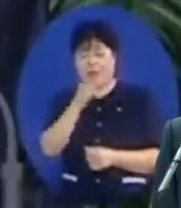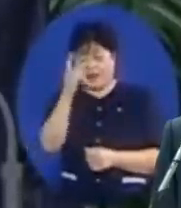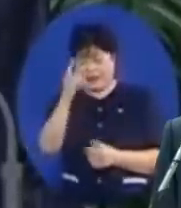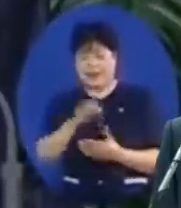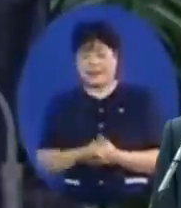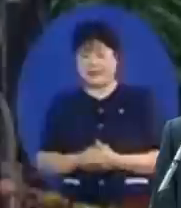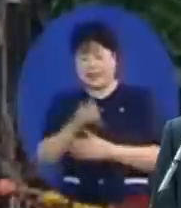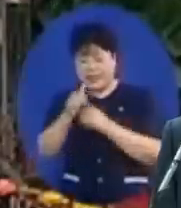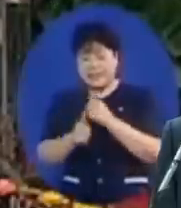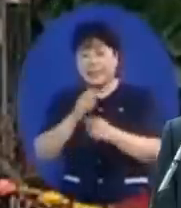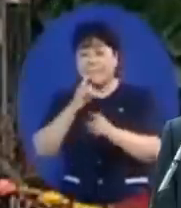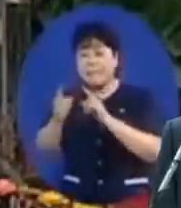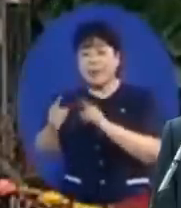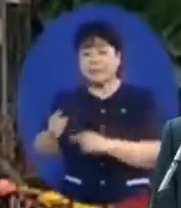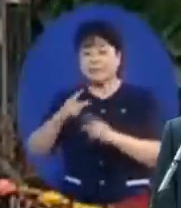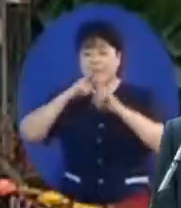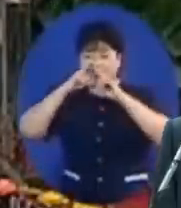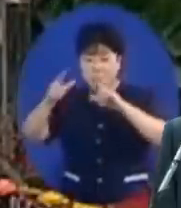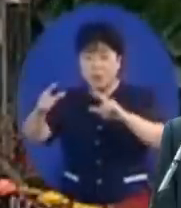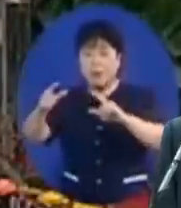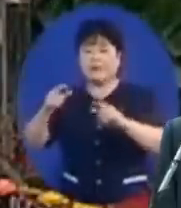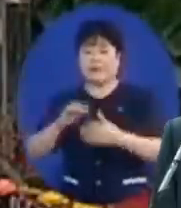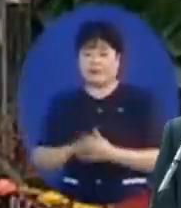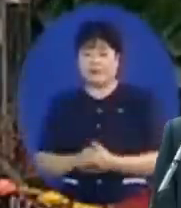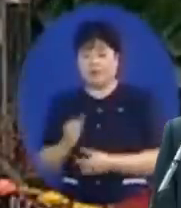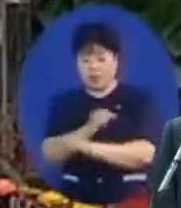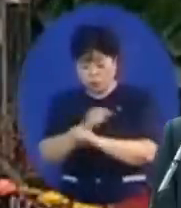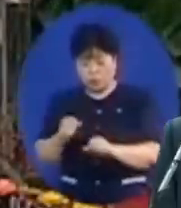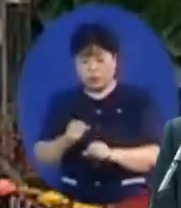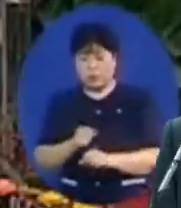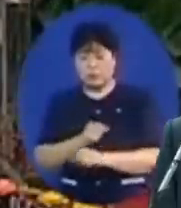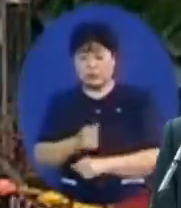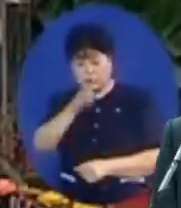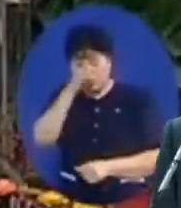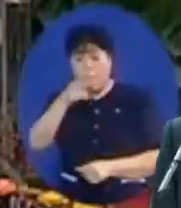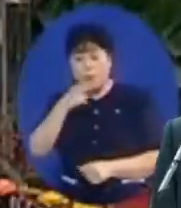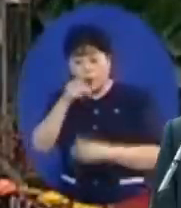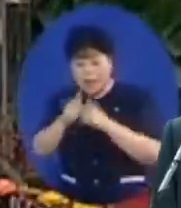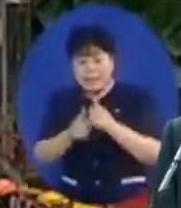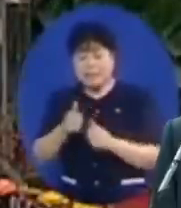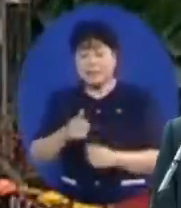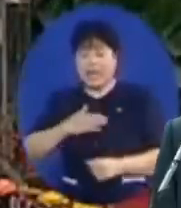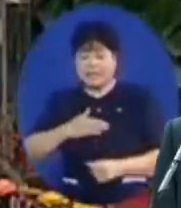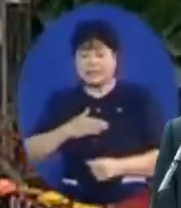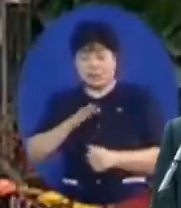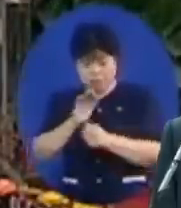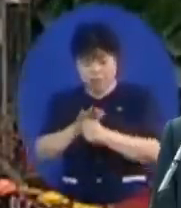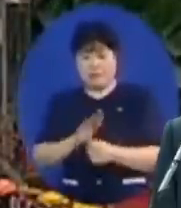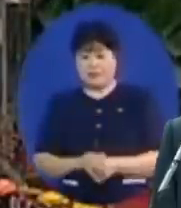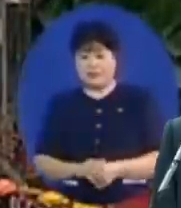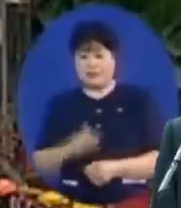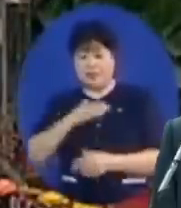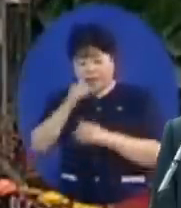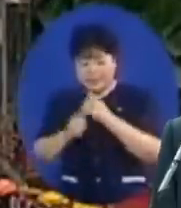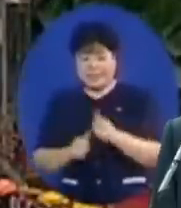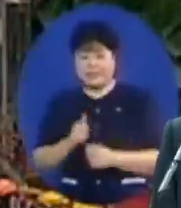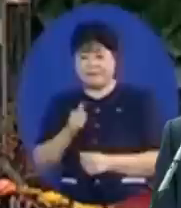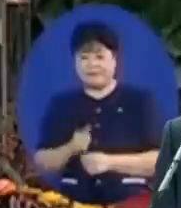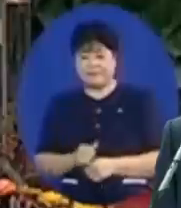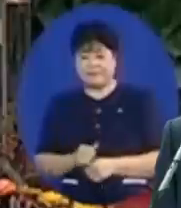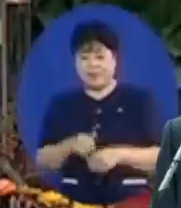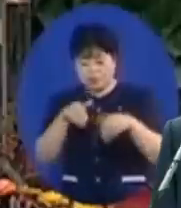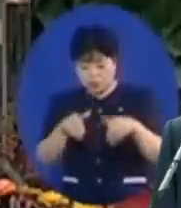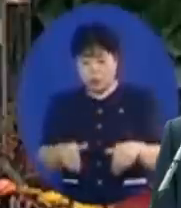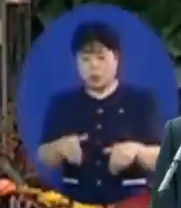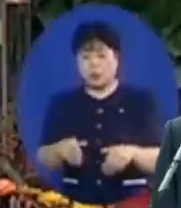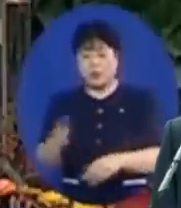그것은 하나님의 말씀을 선포하는 것입니다. 용서하고 안 하고는 하나님이 알아서 하실 것입니다. 나는 하나님의